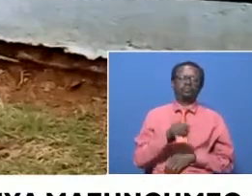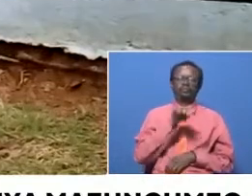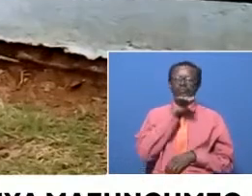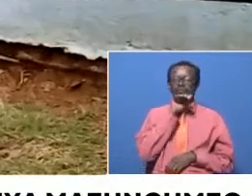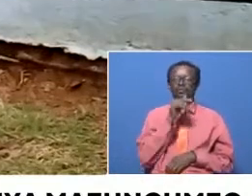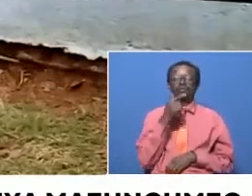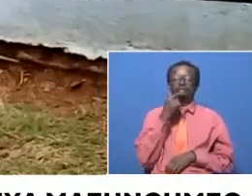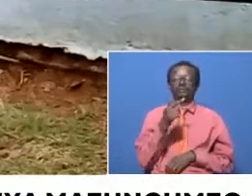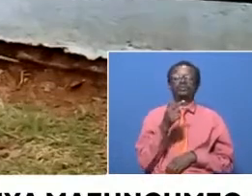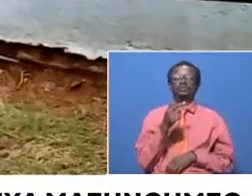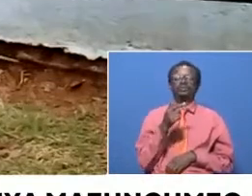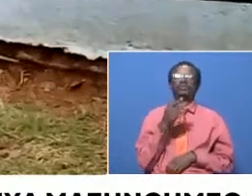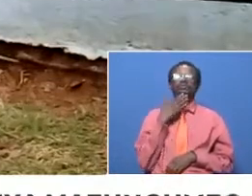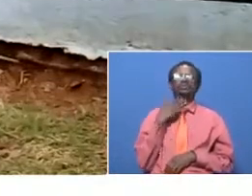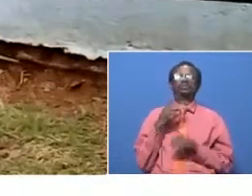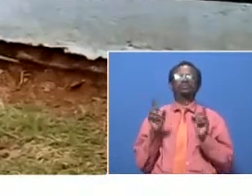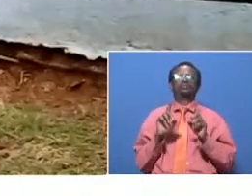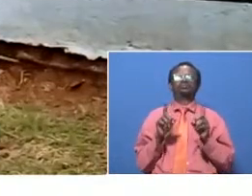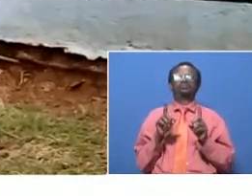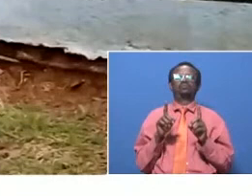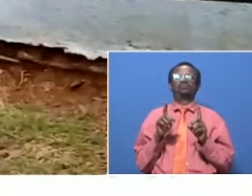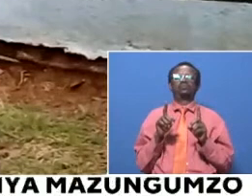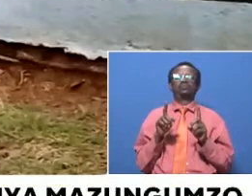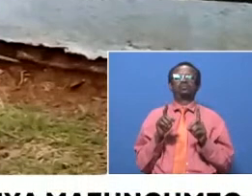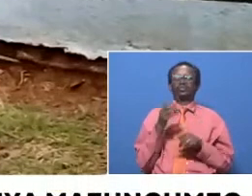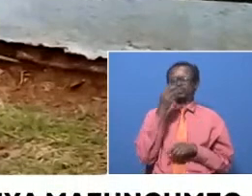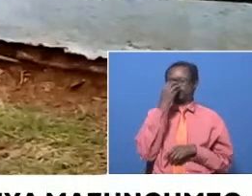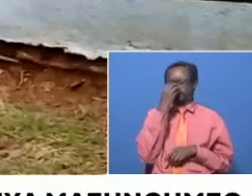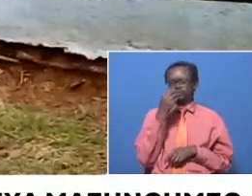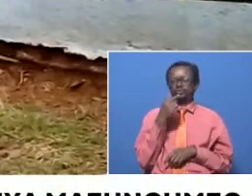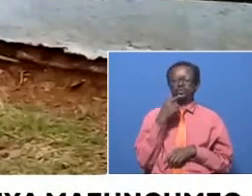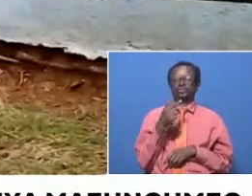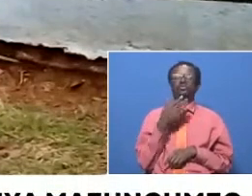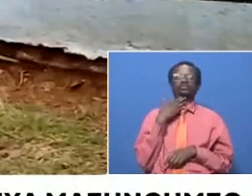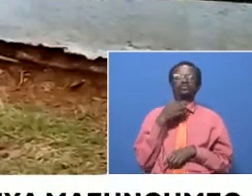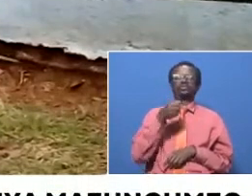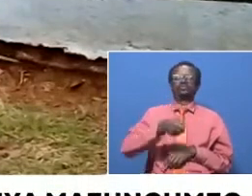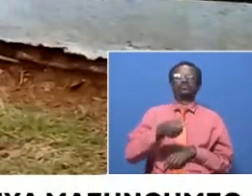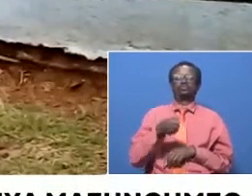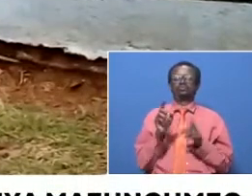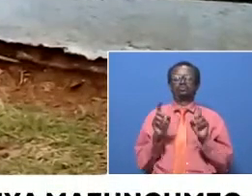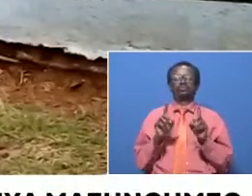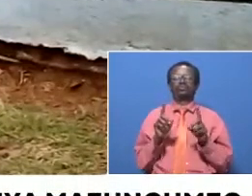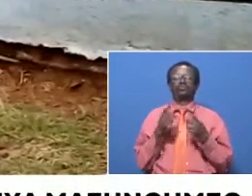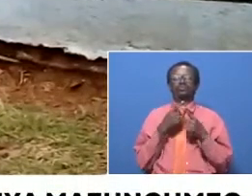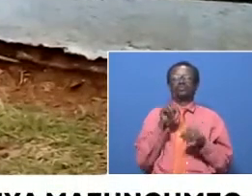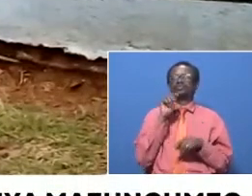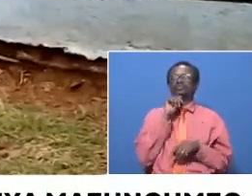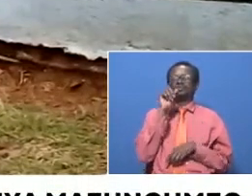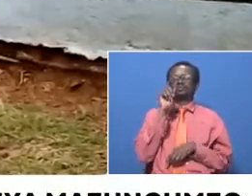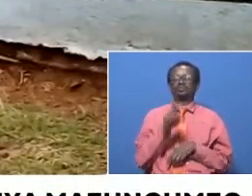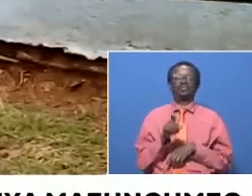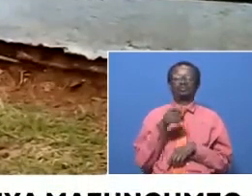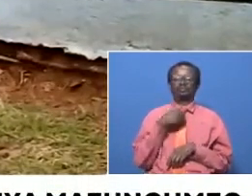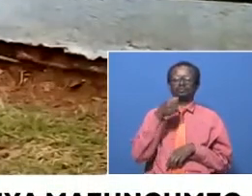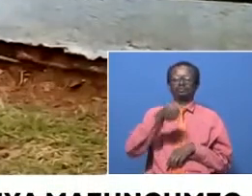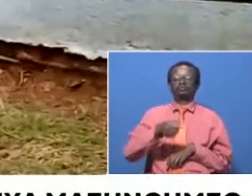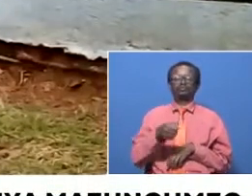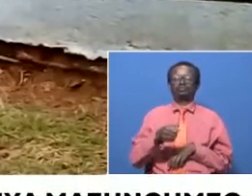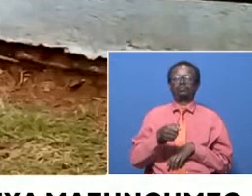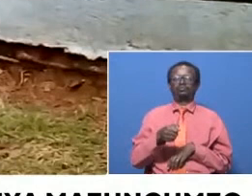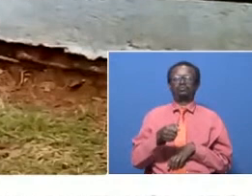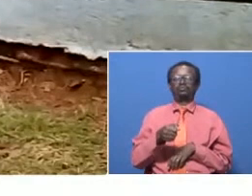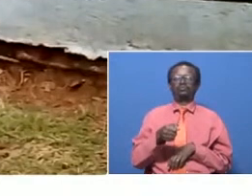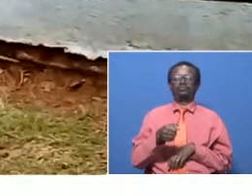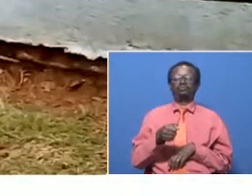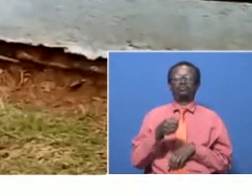hataki, mheshimiwa Ruto akasema hataki handshake, lakini sio lazima kuwe na handshake ndio tuje pamoja. Tunaweza kuja pamoja kwa